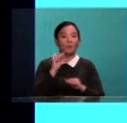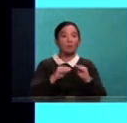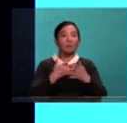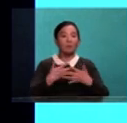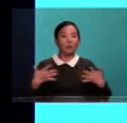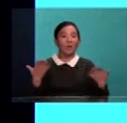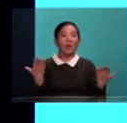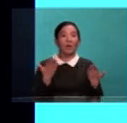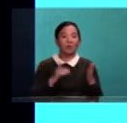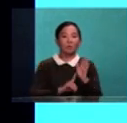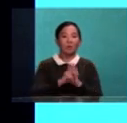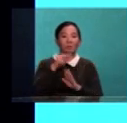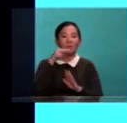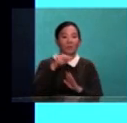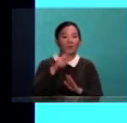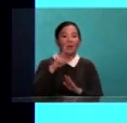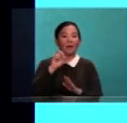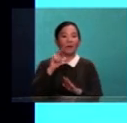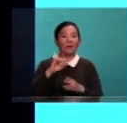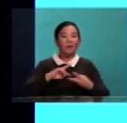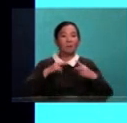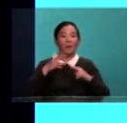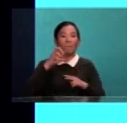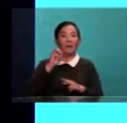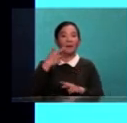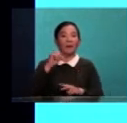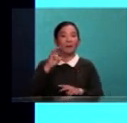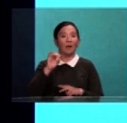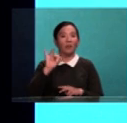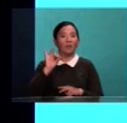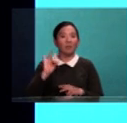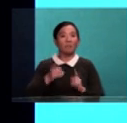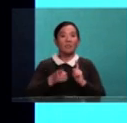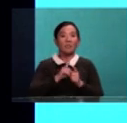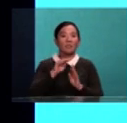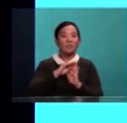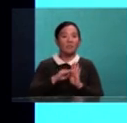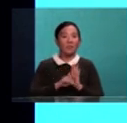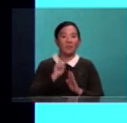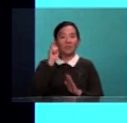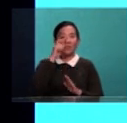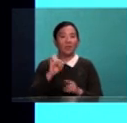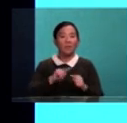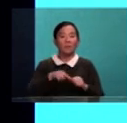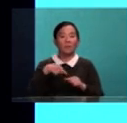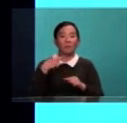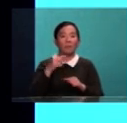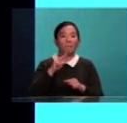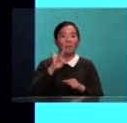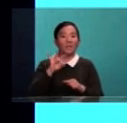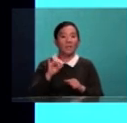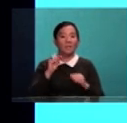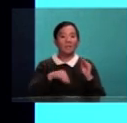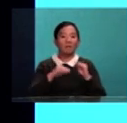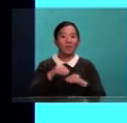результате которых перманганат ион превращается в манганат ион. И меняется его степень окисления, а значит и заряд. При